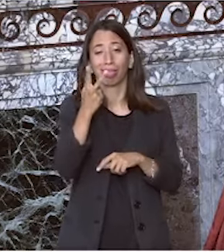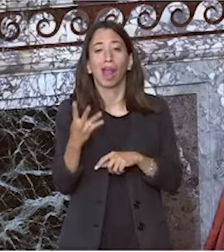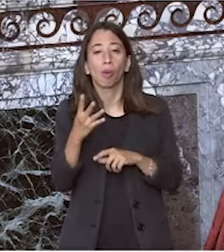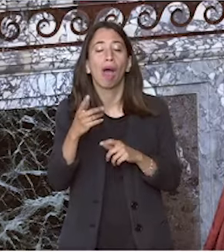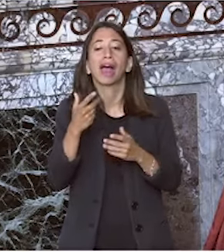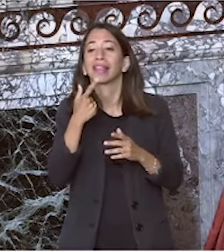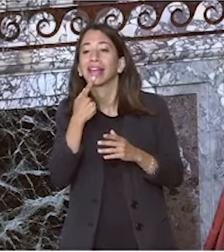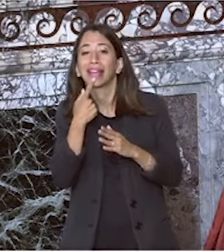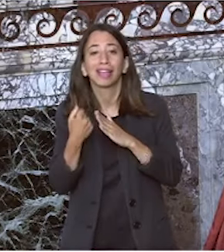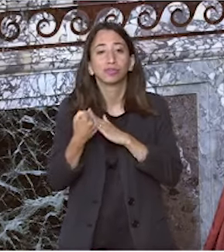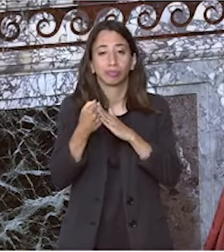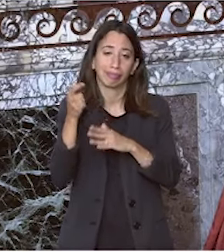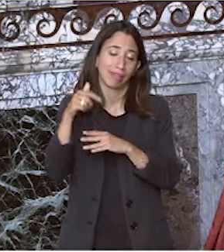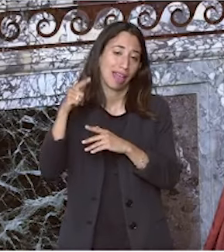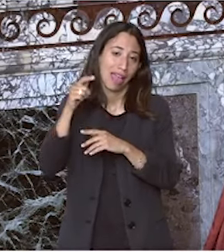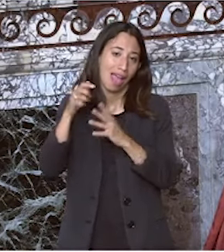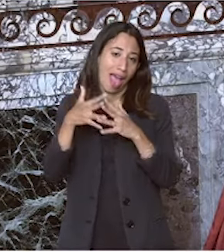Stati Uniti.